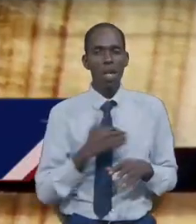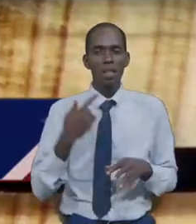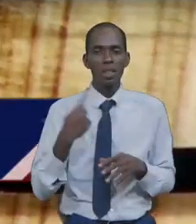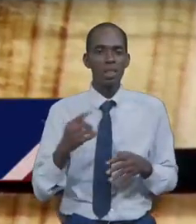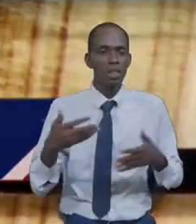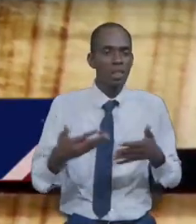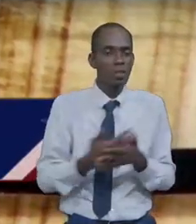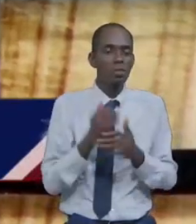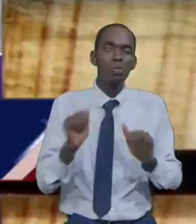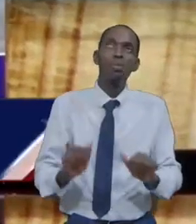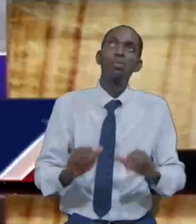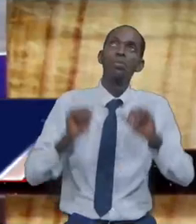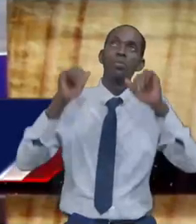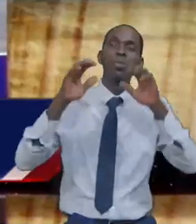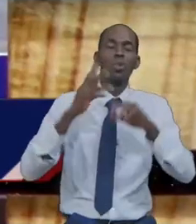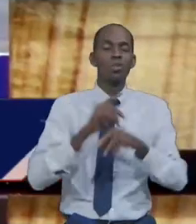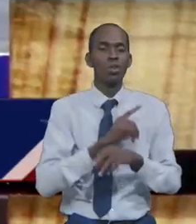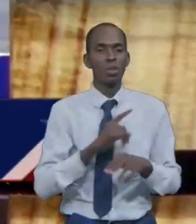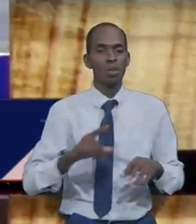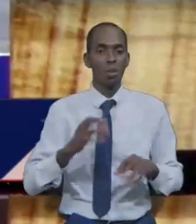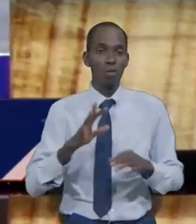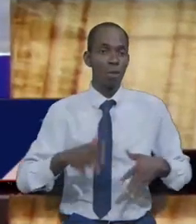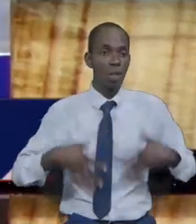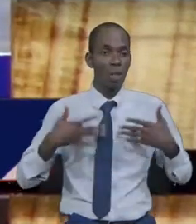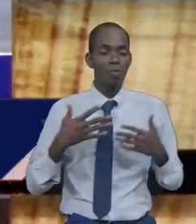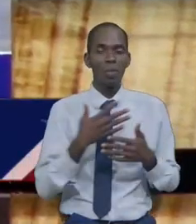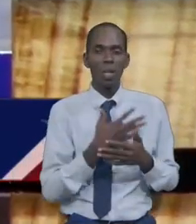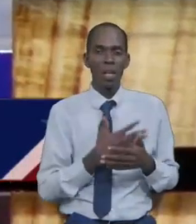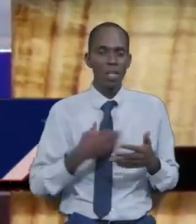impulsion, le nouvel engagement, le nouvel amour,